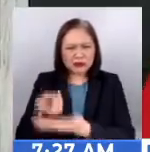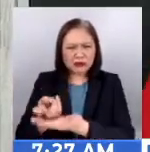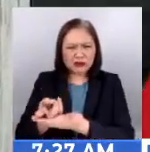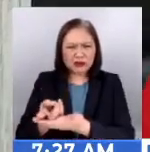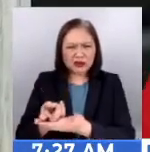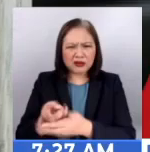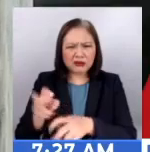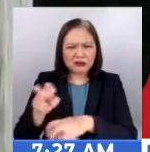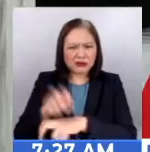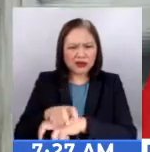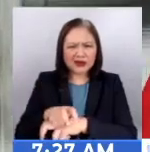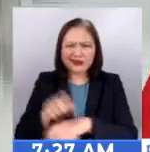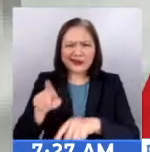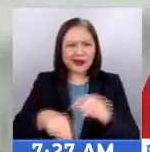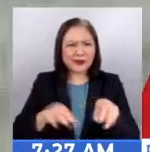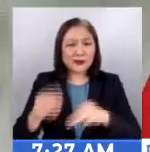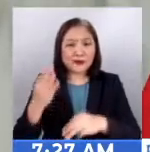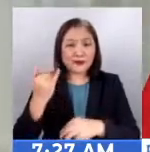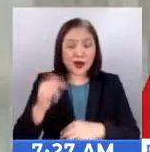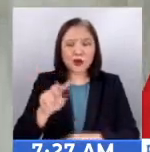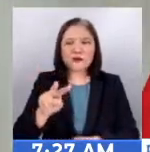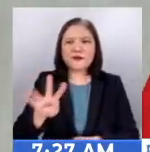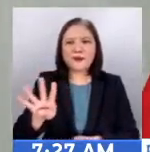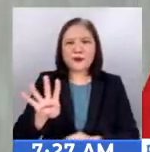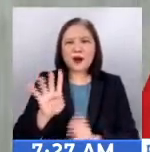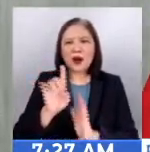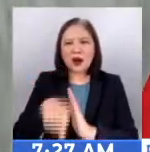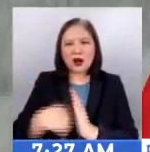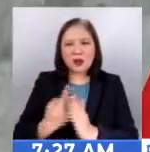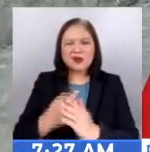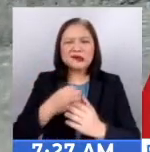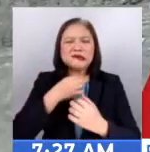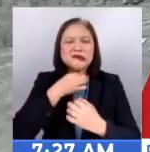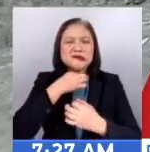dahil 24 oras siyang nakatali sa bakod.